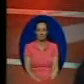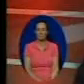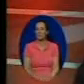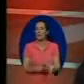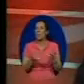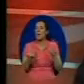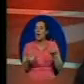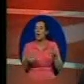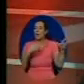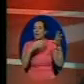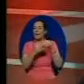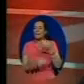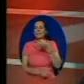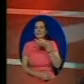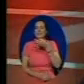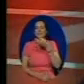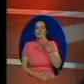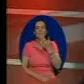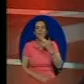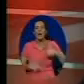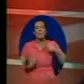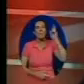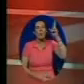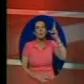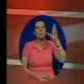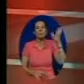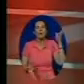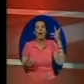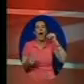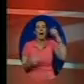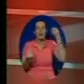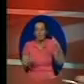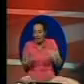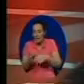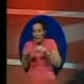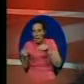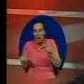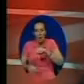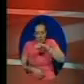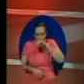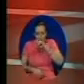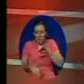מה יכול לקרב צעירים יהודיים שחיים בחוץ לארץ לישראל יותר מאשר מגע ישיר עם האדמה, אמיתי, לא לנשק אותה בנתב"ג. האדמה...